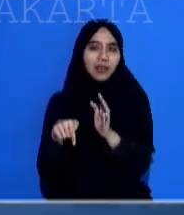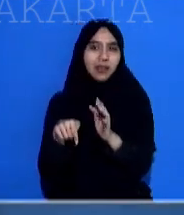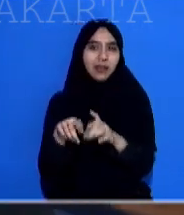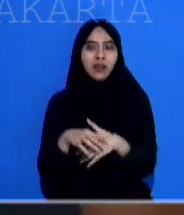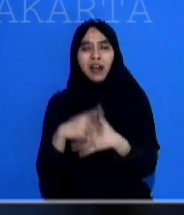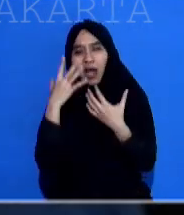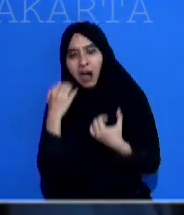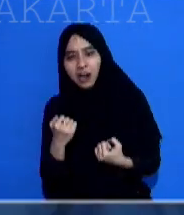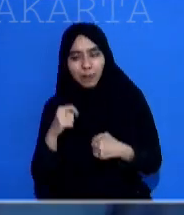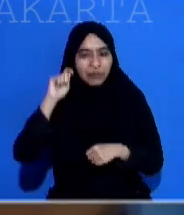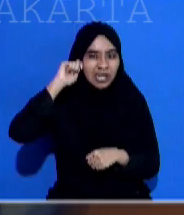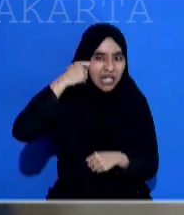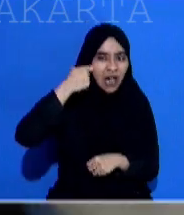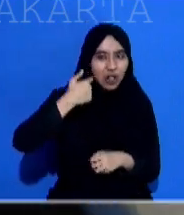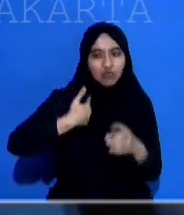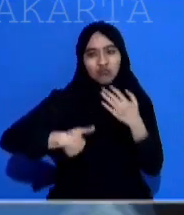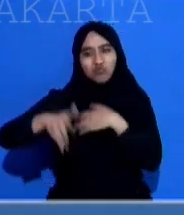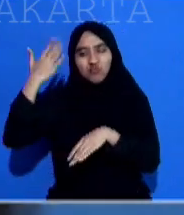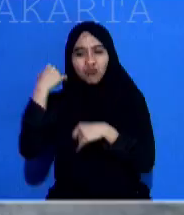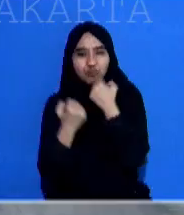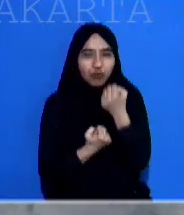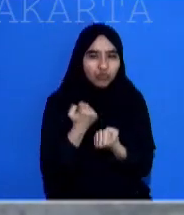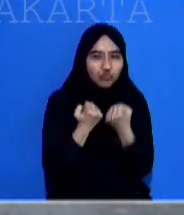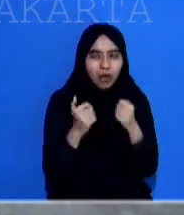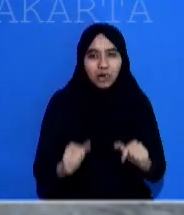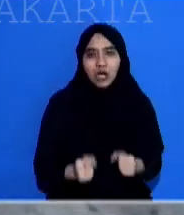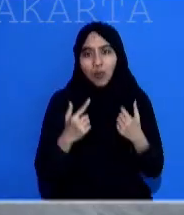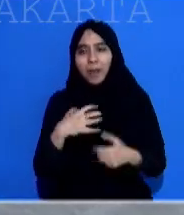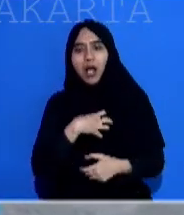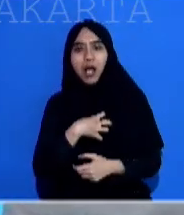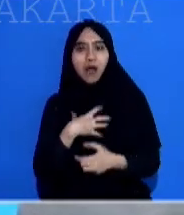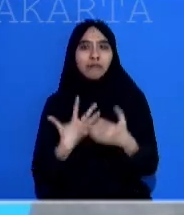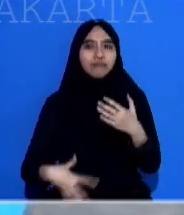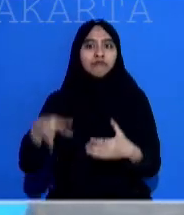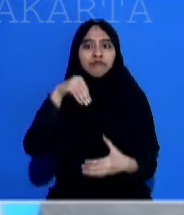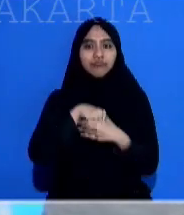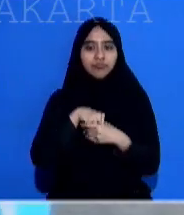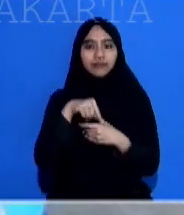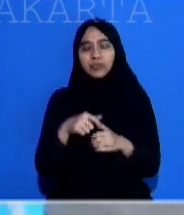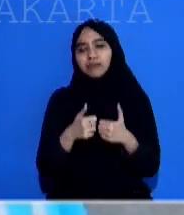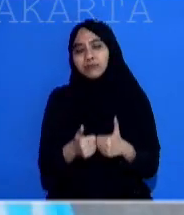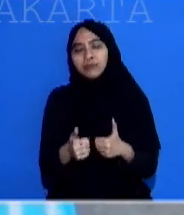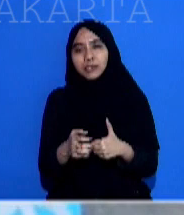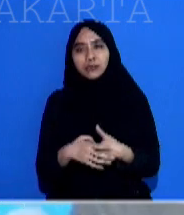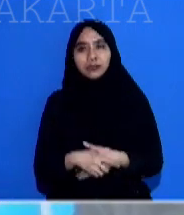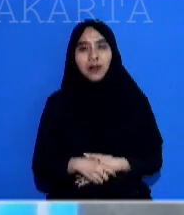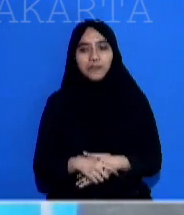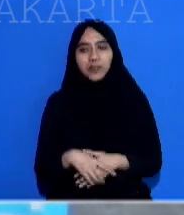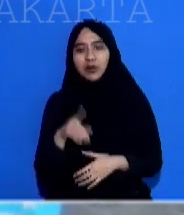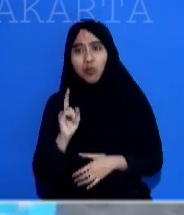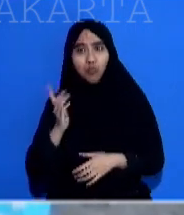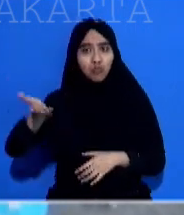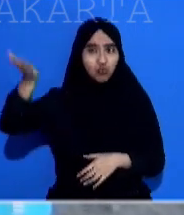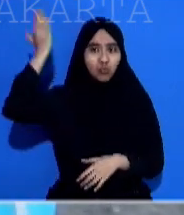diharapkan bisa memahami makna perjuangan untuk hidup ya juga kan baru ini juga kemarin kan